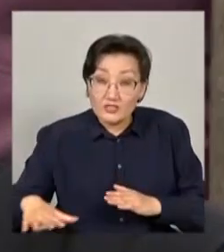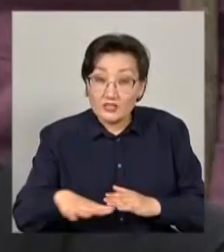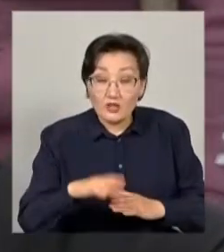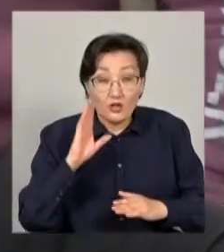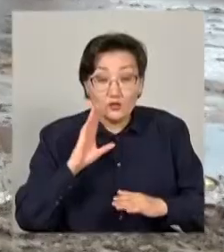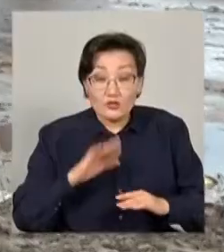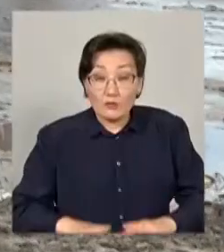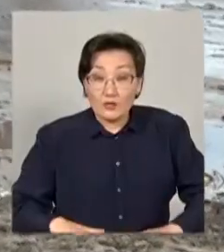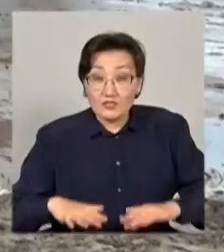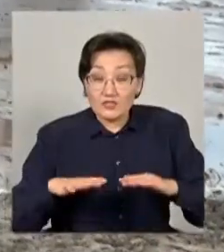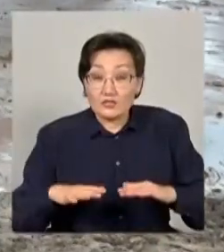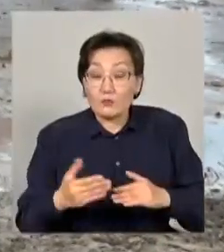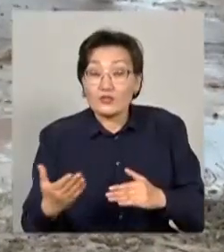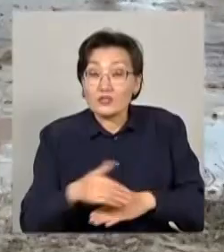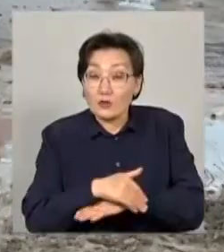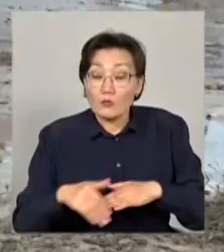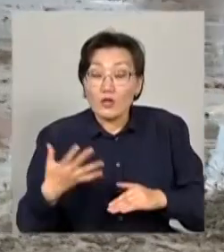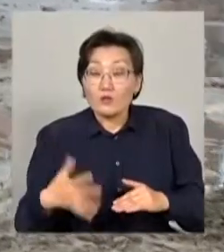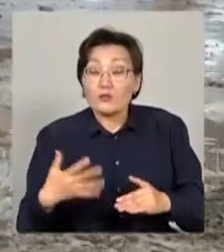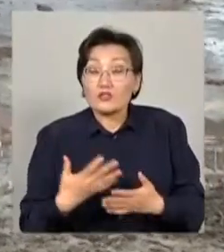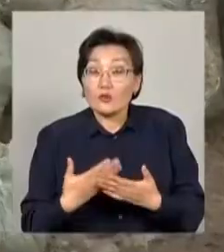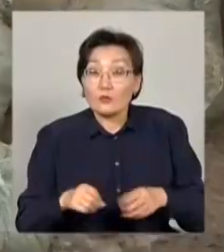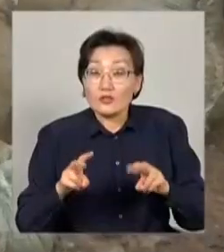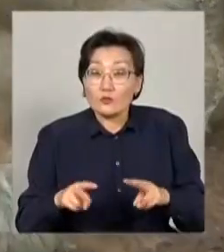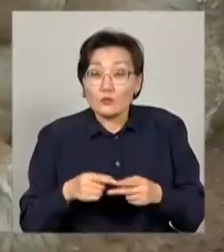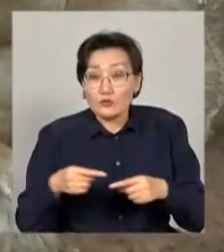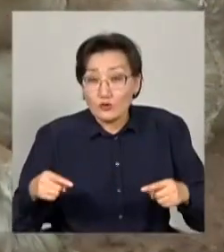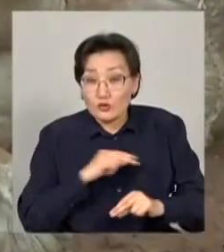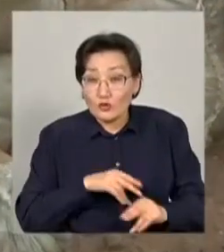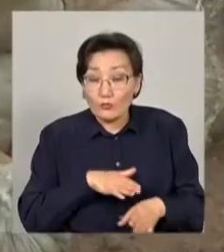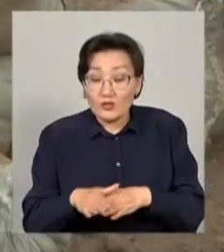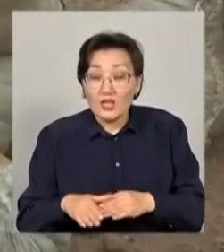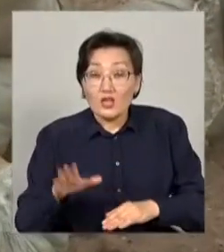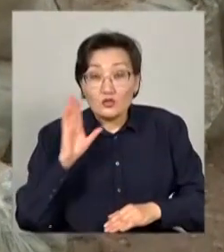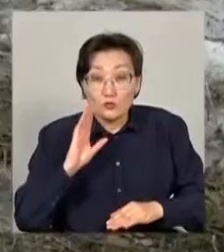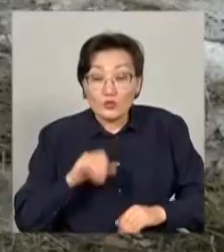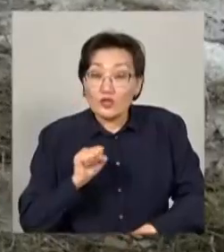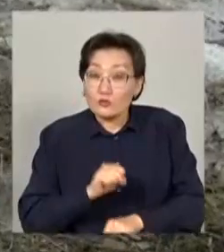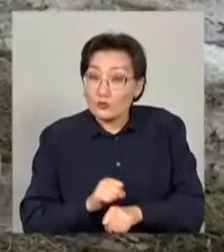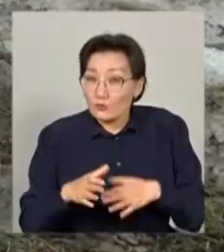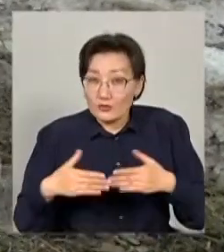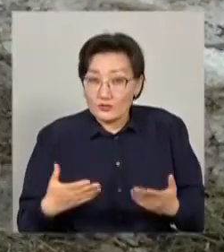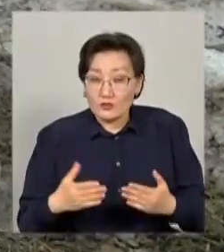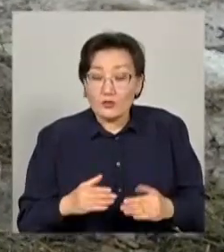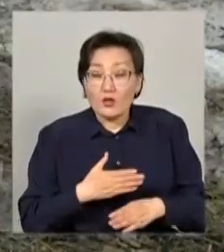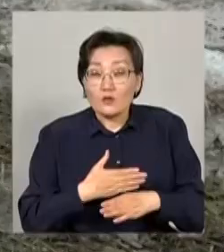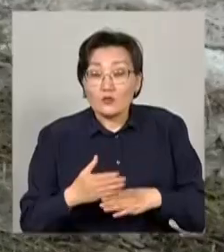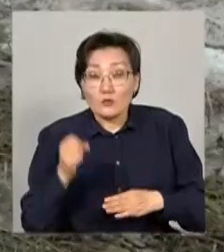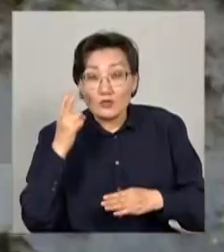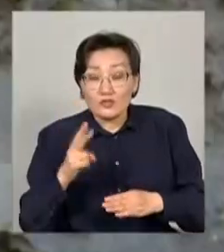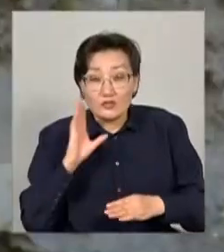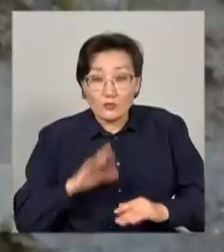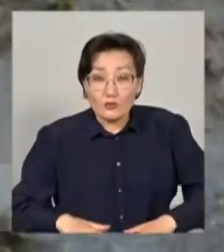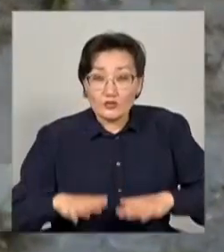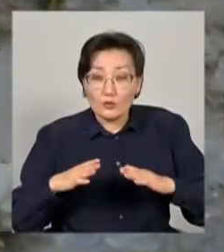тұрған көше мынау. 50-ге жуық маман түрлі тәсіл істегенімен әзірге судың тоқтар түрі жоқ. Түстен кейін ағыны күшейетін тау суы үй